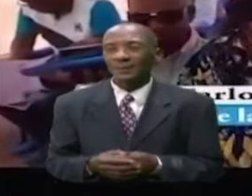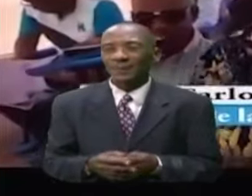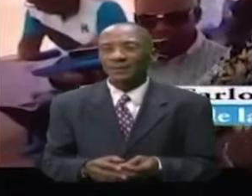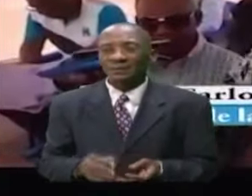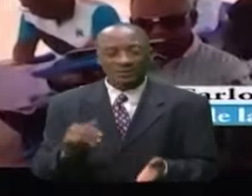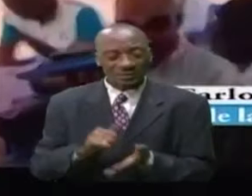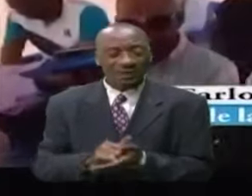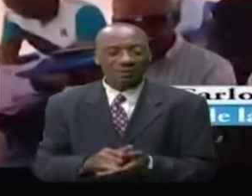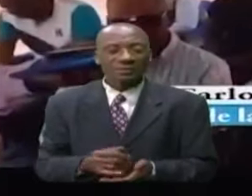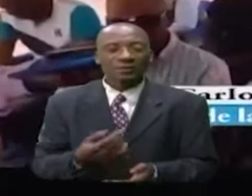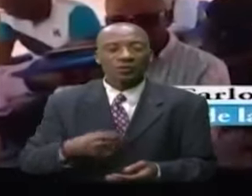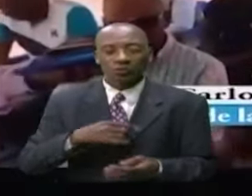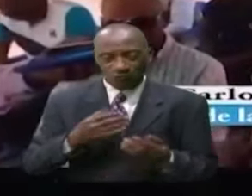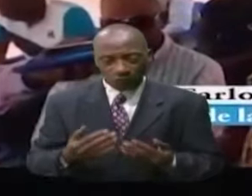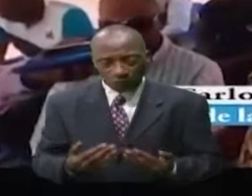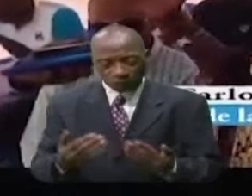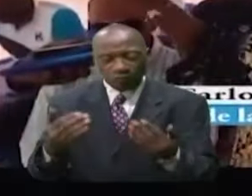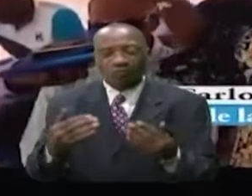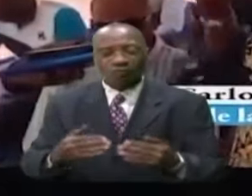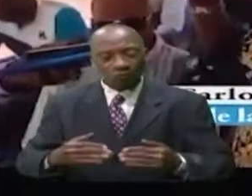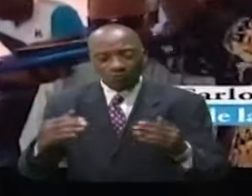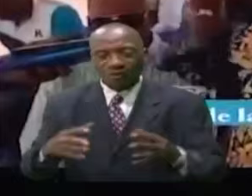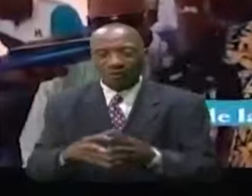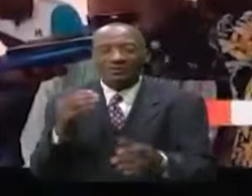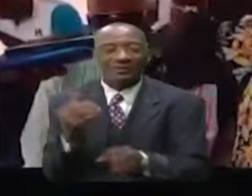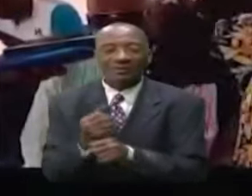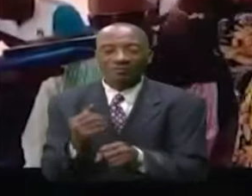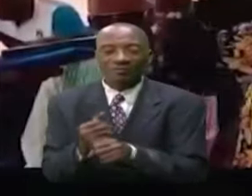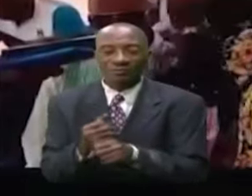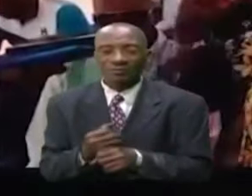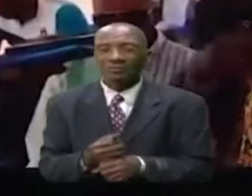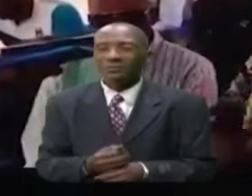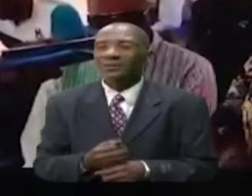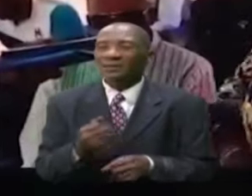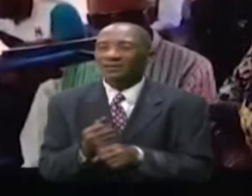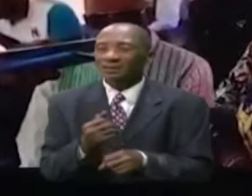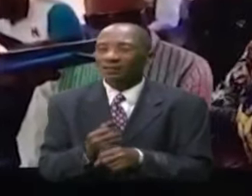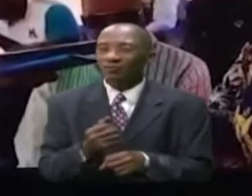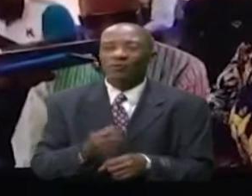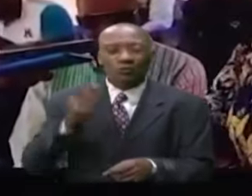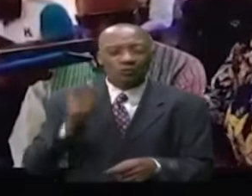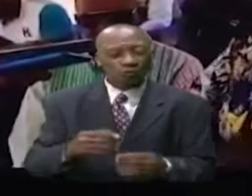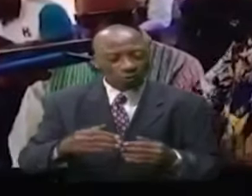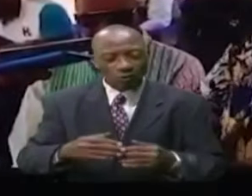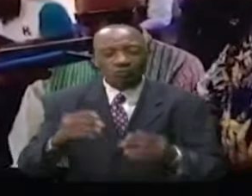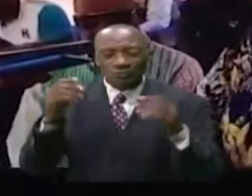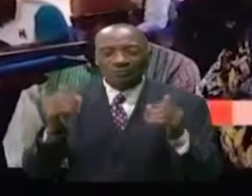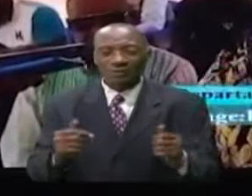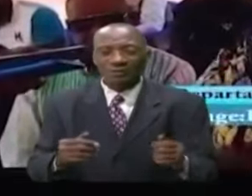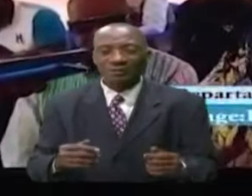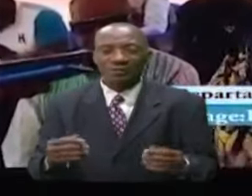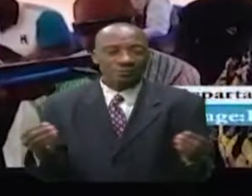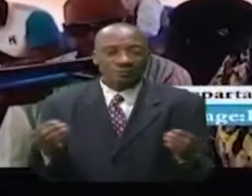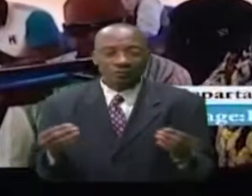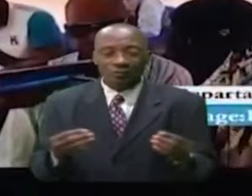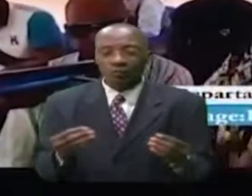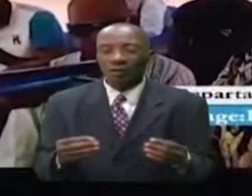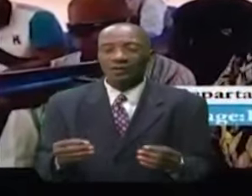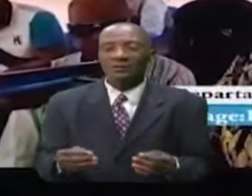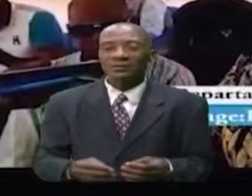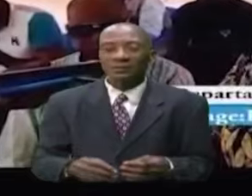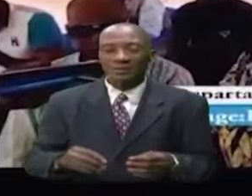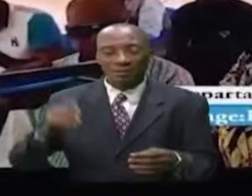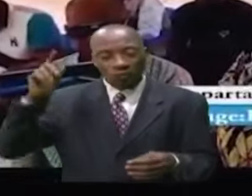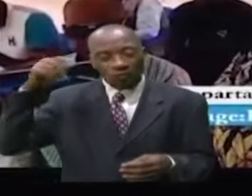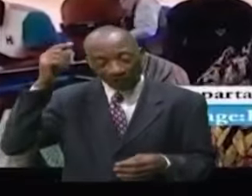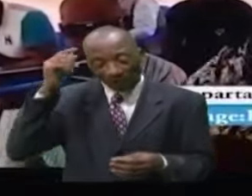travaux, qui ne va pas croiser les bras, mais qui verra que les projets affluent de toutes parts. Et nous aurons réussi cet